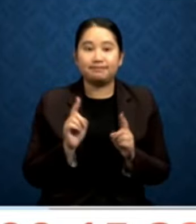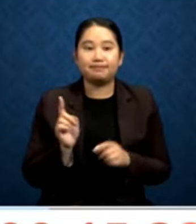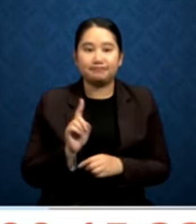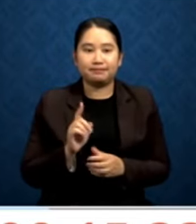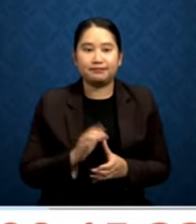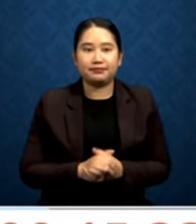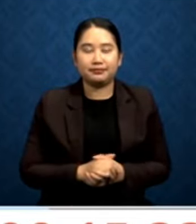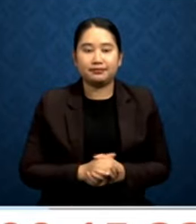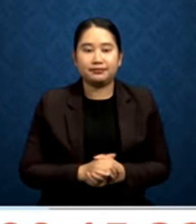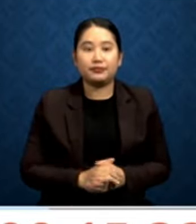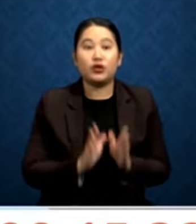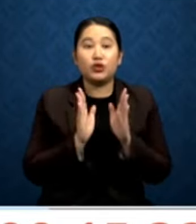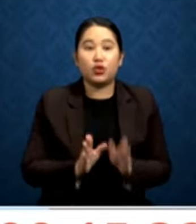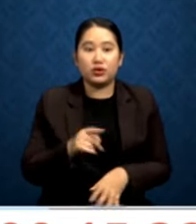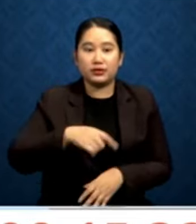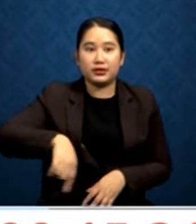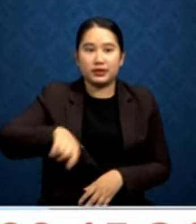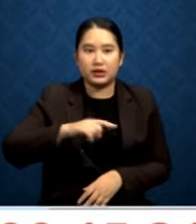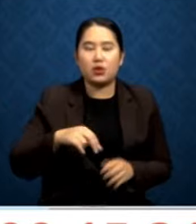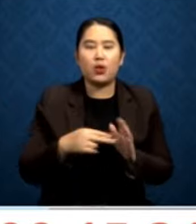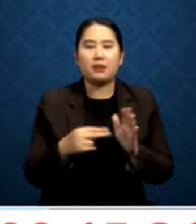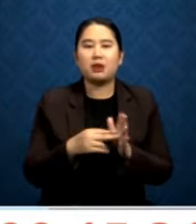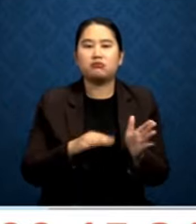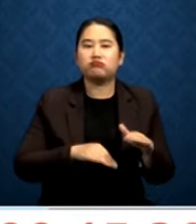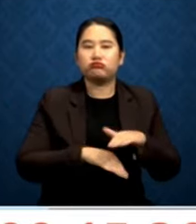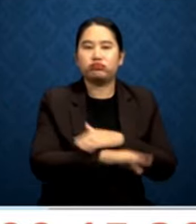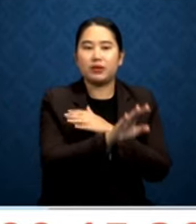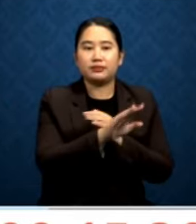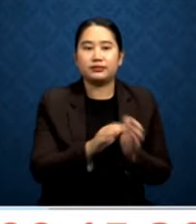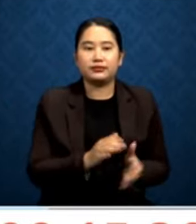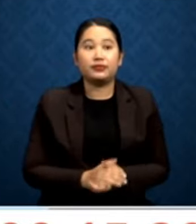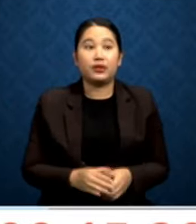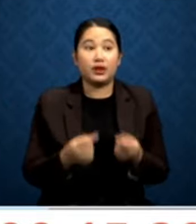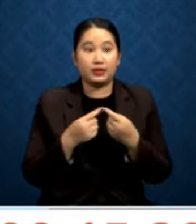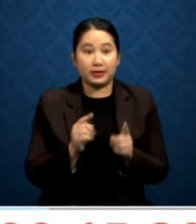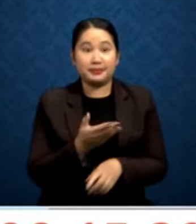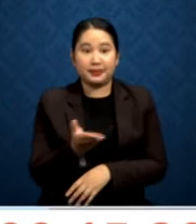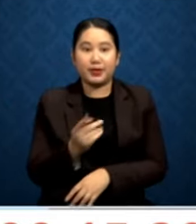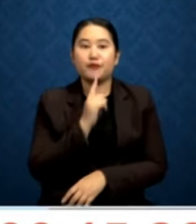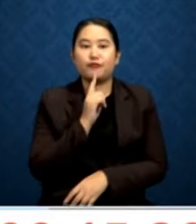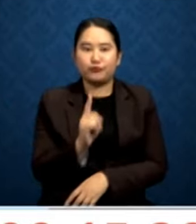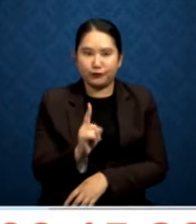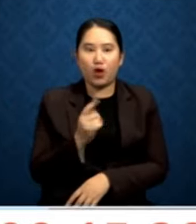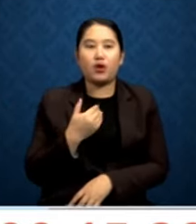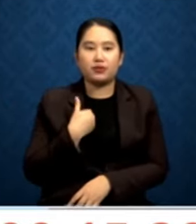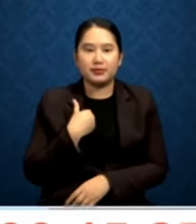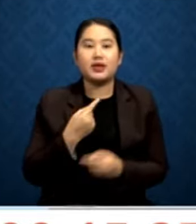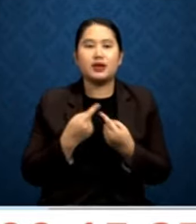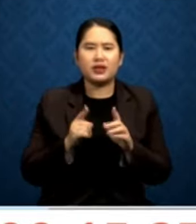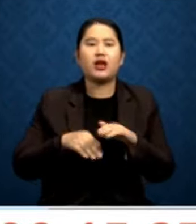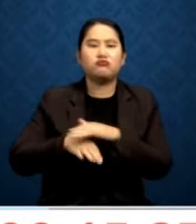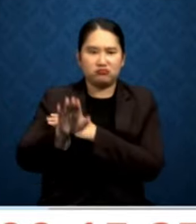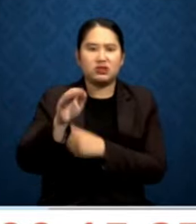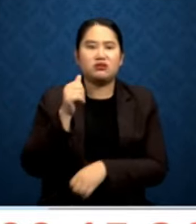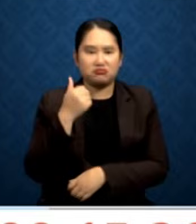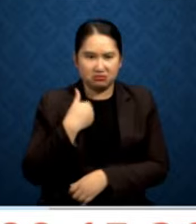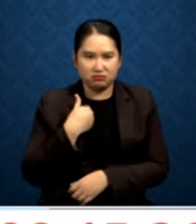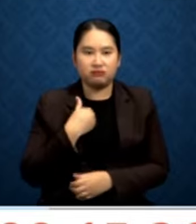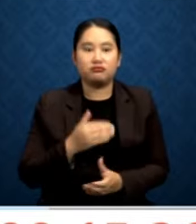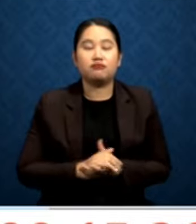คนเห่านี้ มกจะหลุดลอดไปได้มี Yufund ที่ถูกฟ้อง แต่ก็หนีลอดออกไปได้